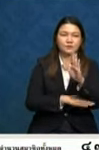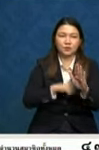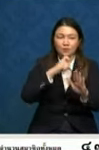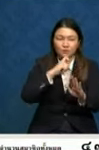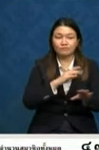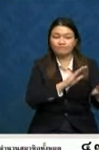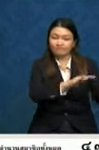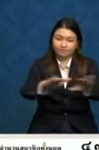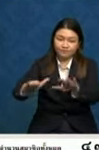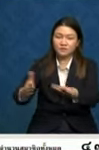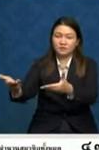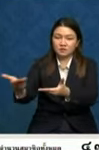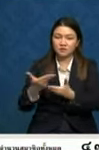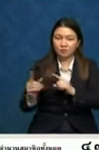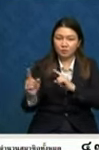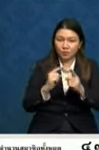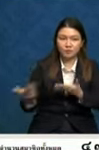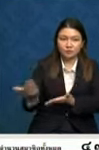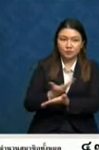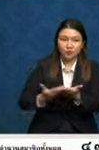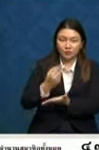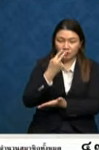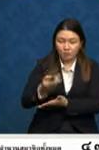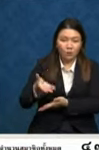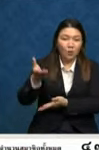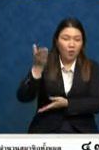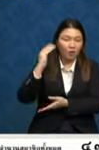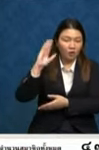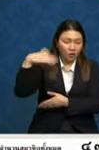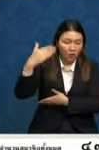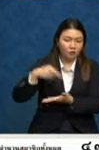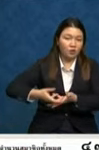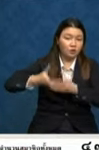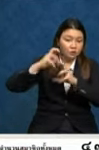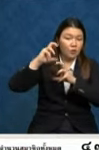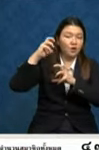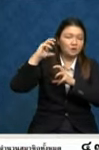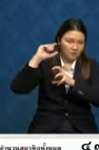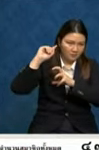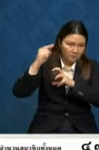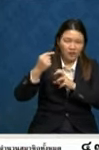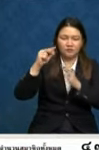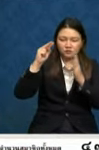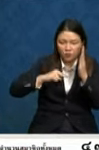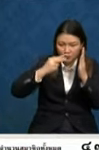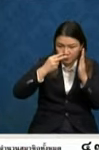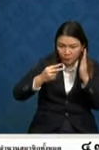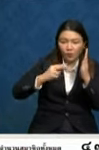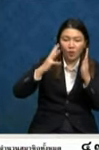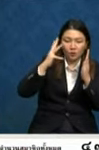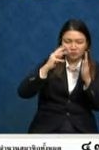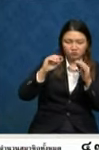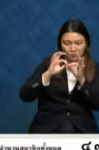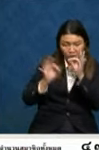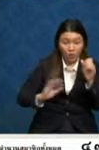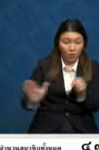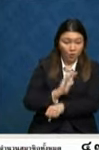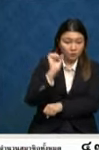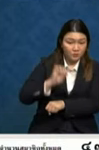เกี่ยวข้องเพื่อทบทวนและแก้ไขร่างพระราชบัญญัติดังกล่าวให้มีความครบถ้วนสมบูรณ์